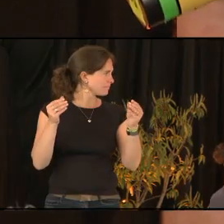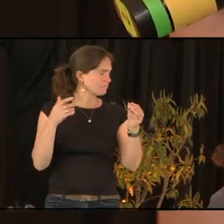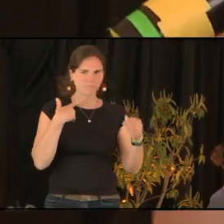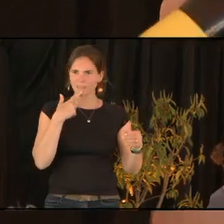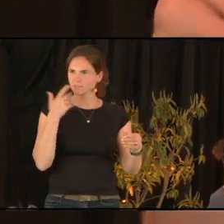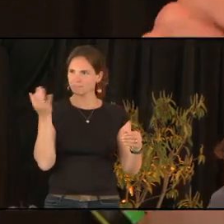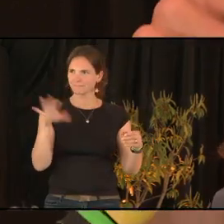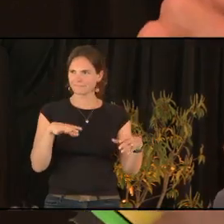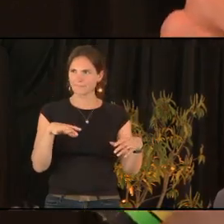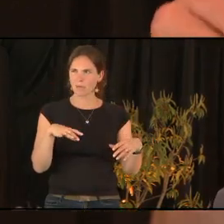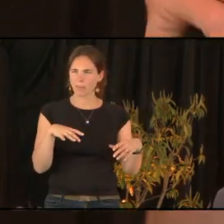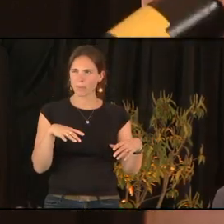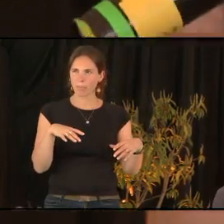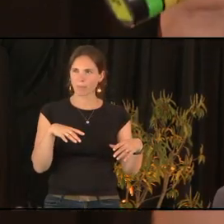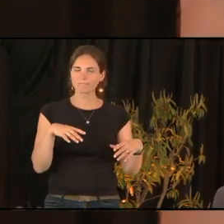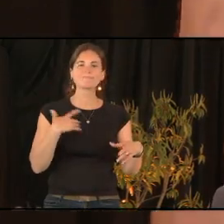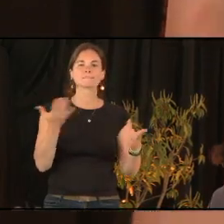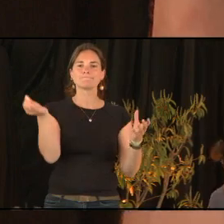mot.